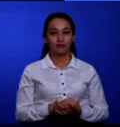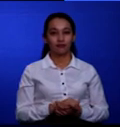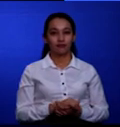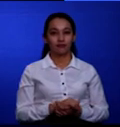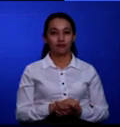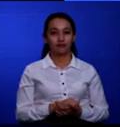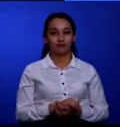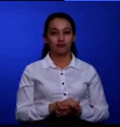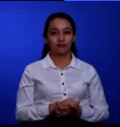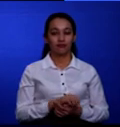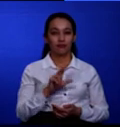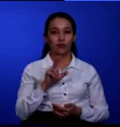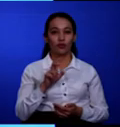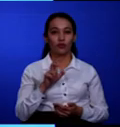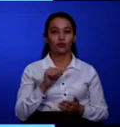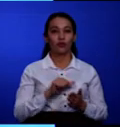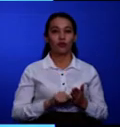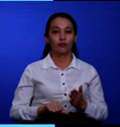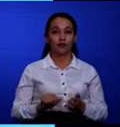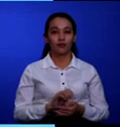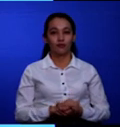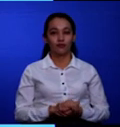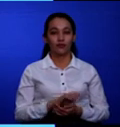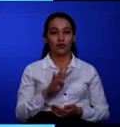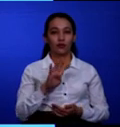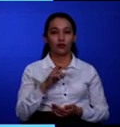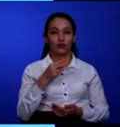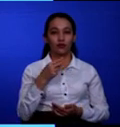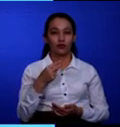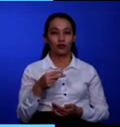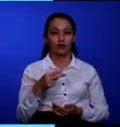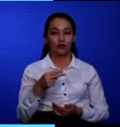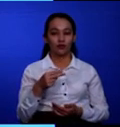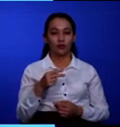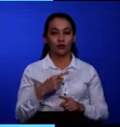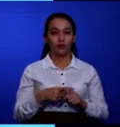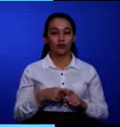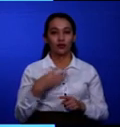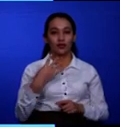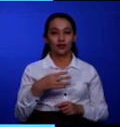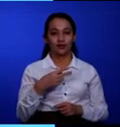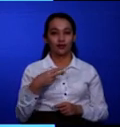to'g'ri 360. 420 va 40 ning yig'indisi